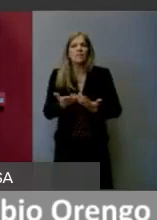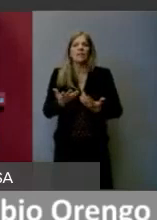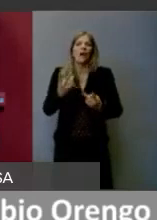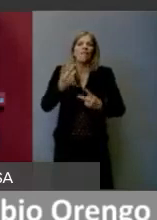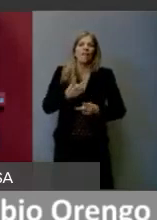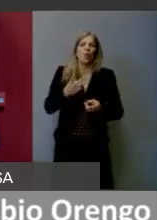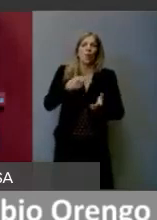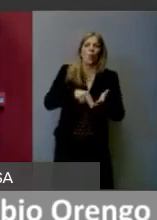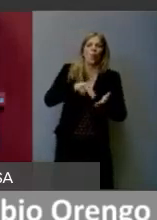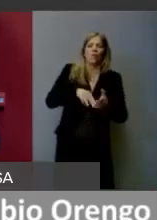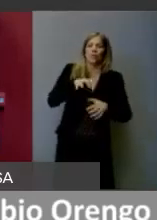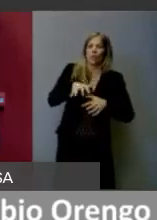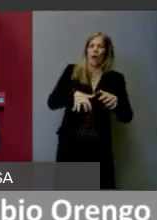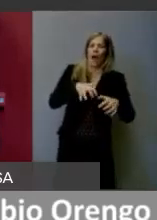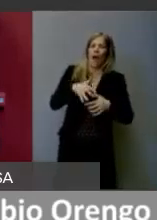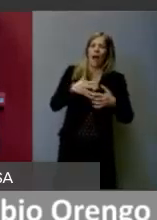che